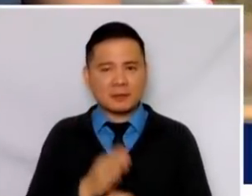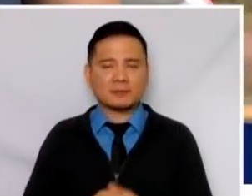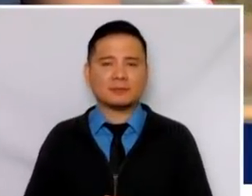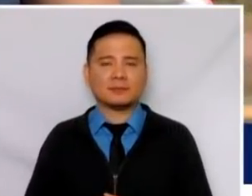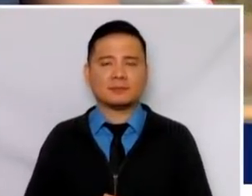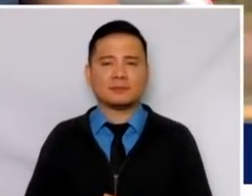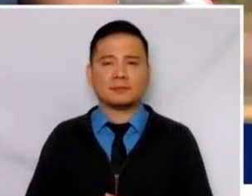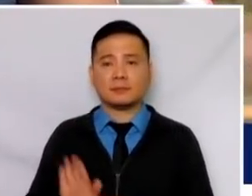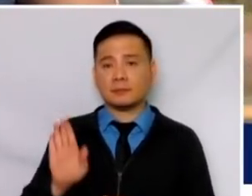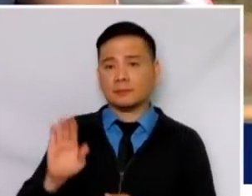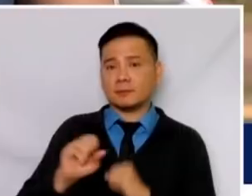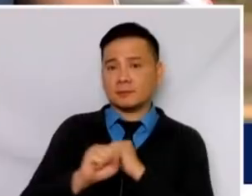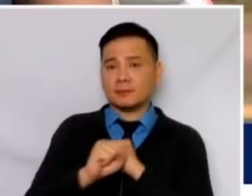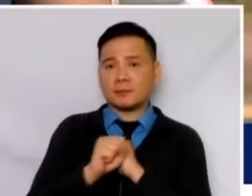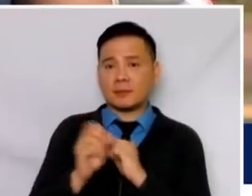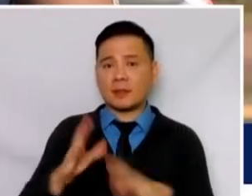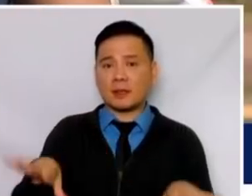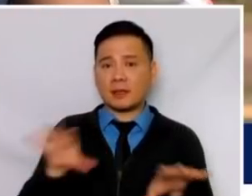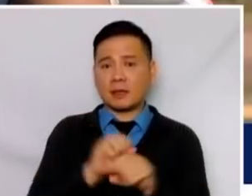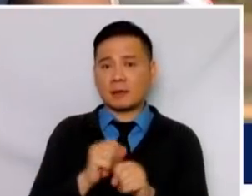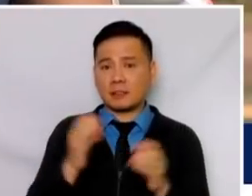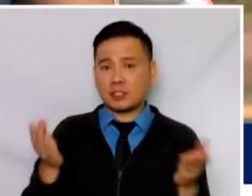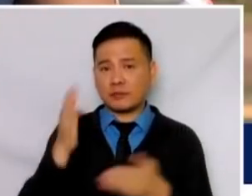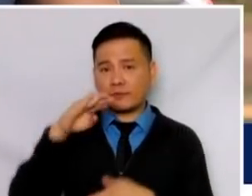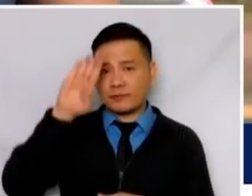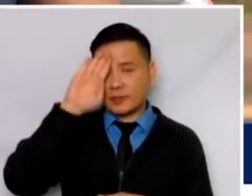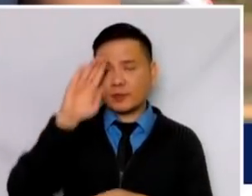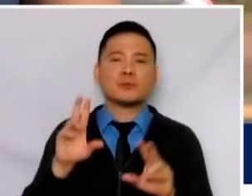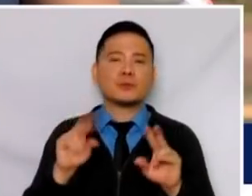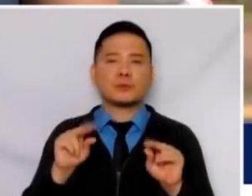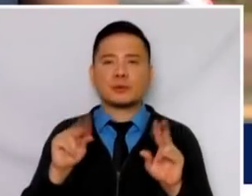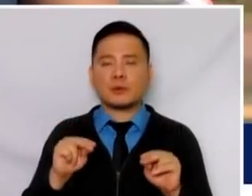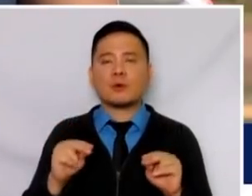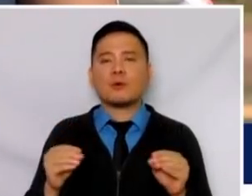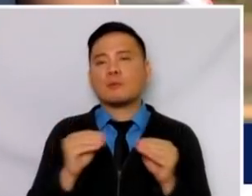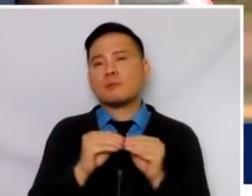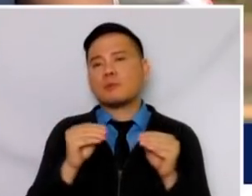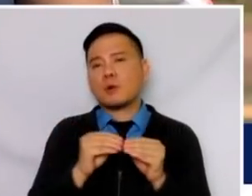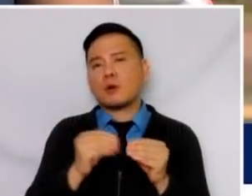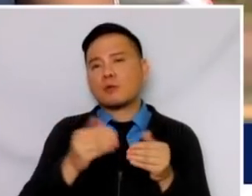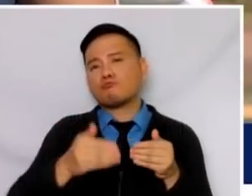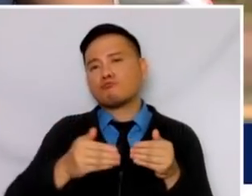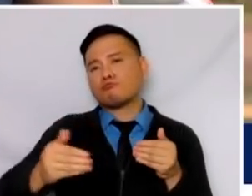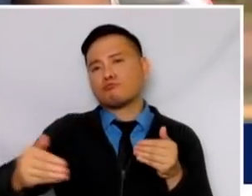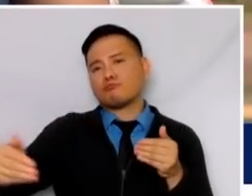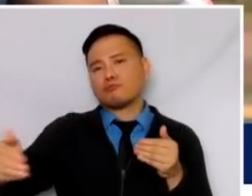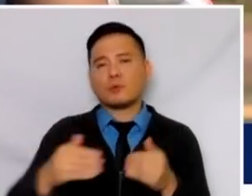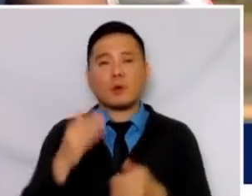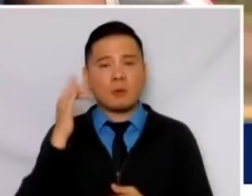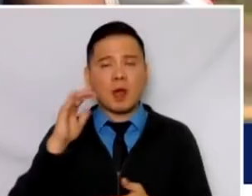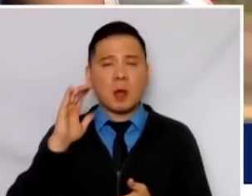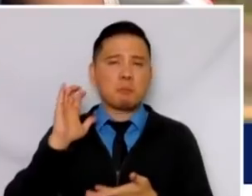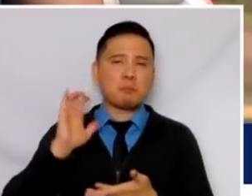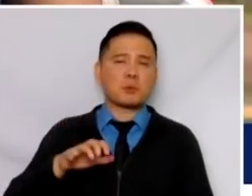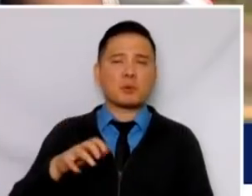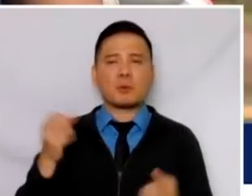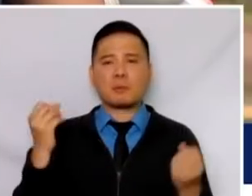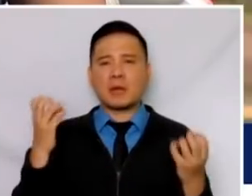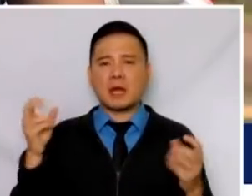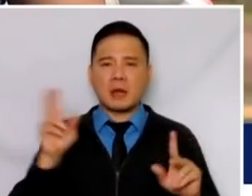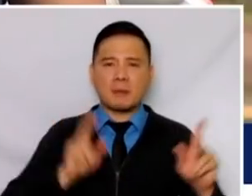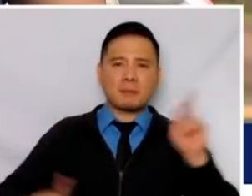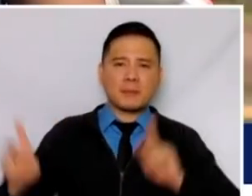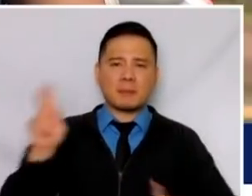pangangampanya ng Aksyon Demokratiko sa Cavite na ikalawa sa vote-rich provinces sa bansa. Babalik pa raw dito ang